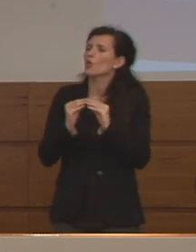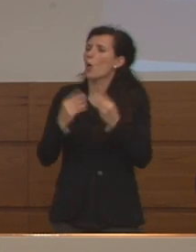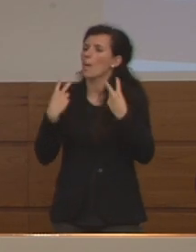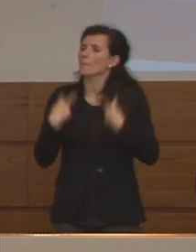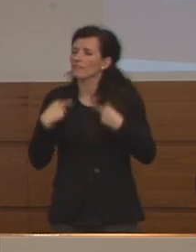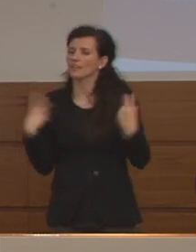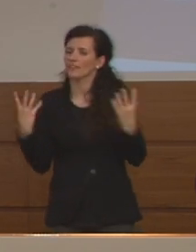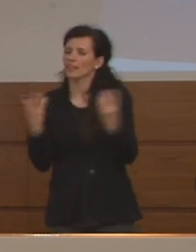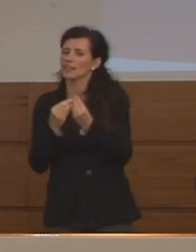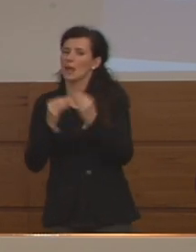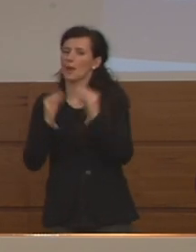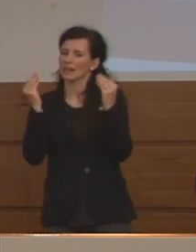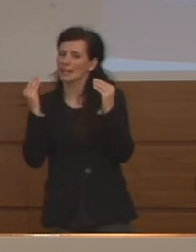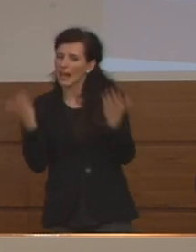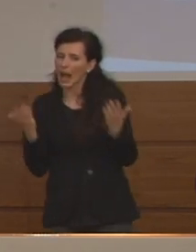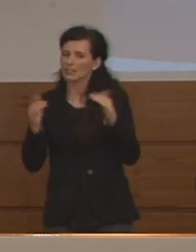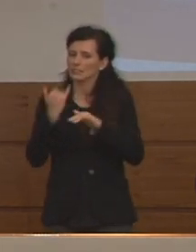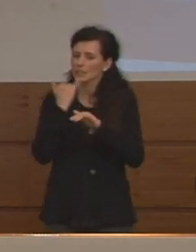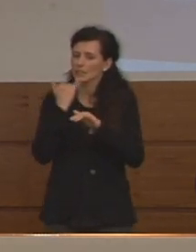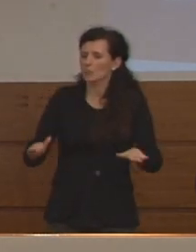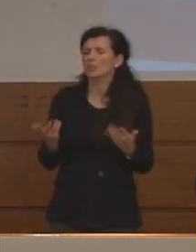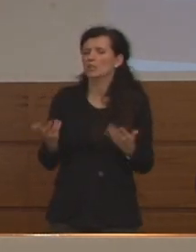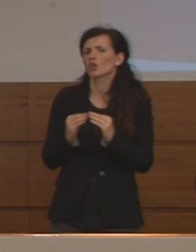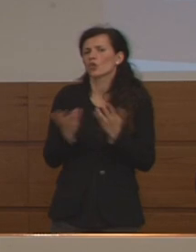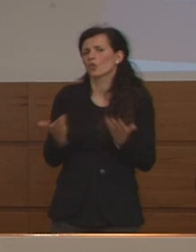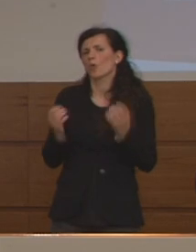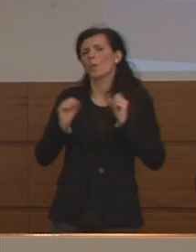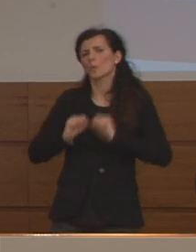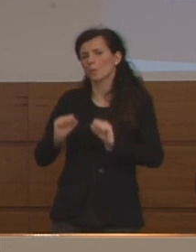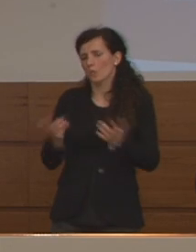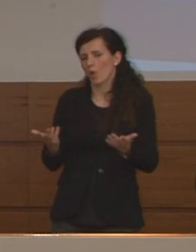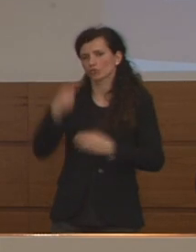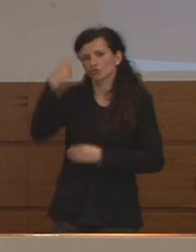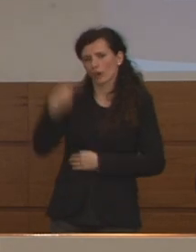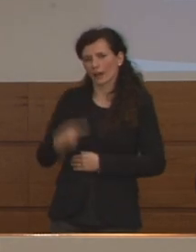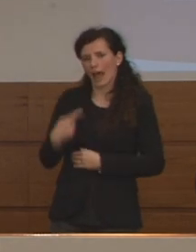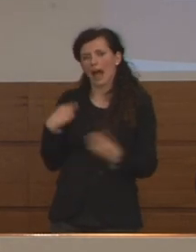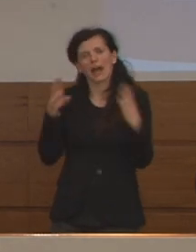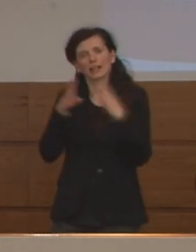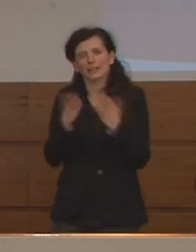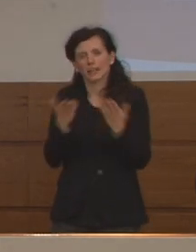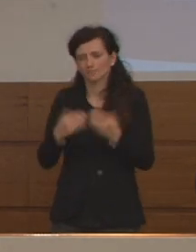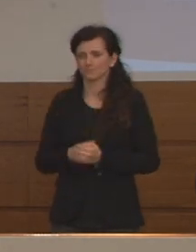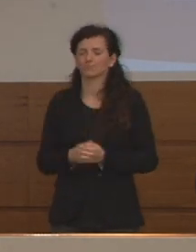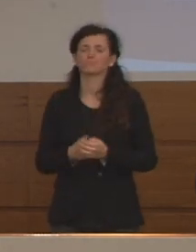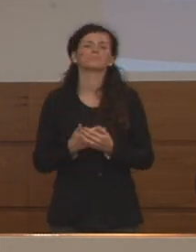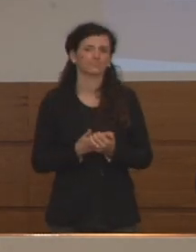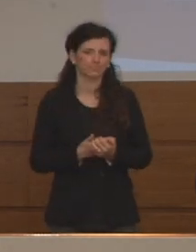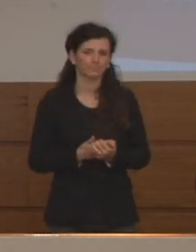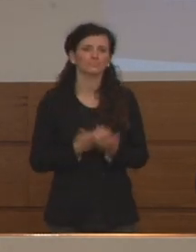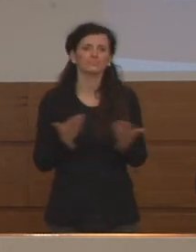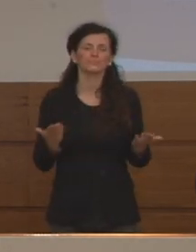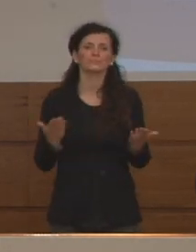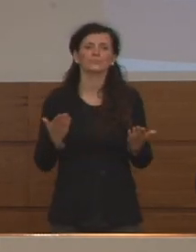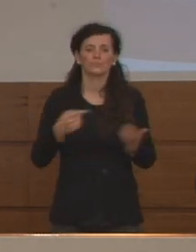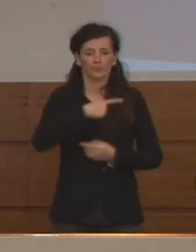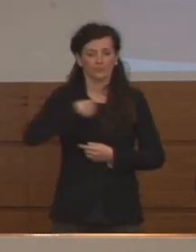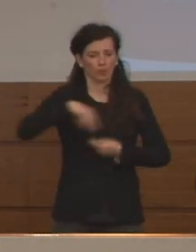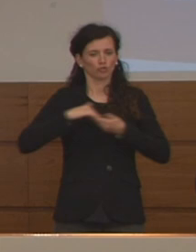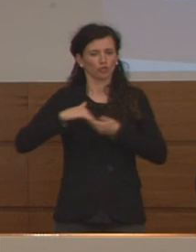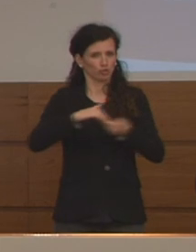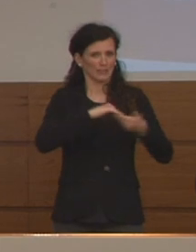così poi dopo una prima una domanda a lei dottore futuro vorrebbe ma guardi come società elena vietri abbiamo più volte dato